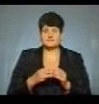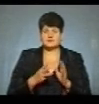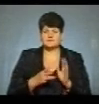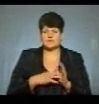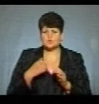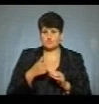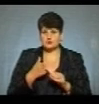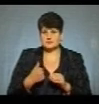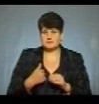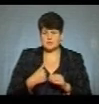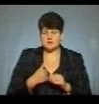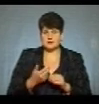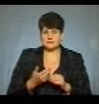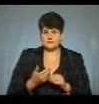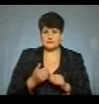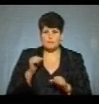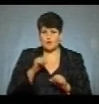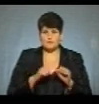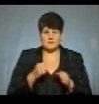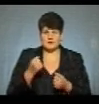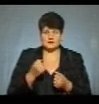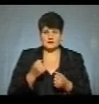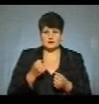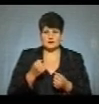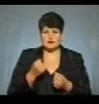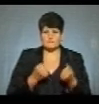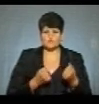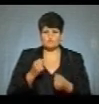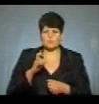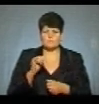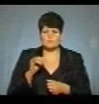2018 році мені побили автомобілі бітами